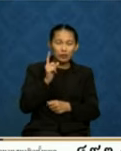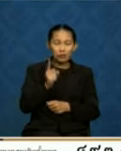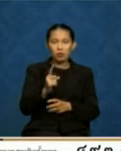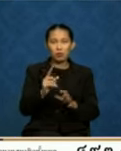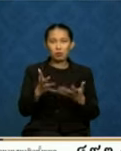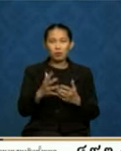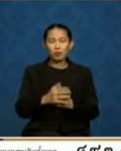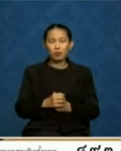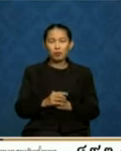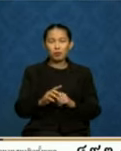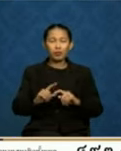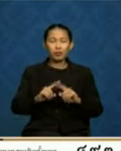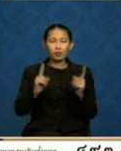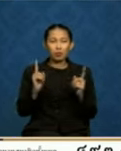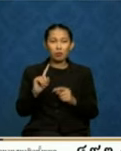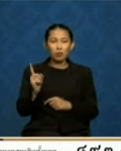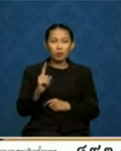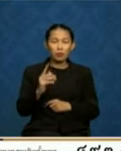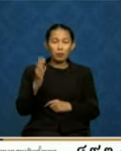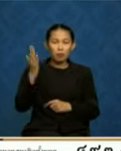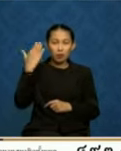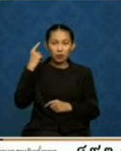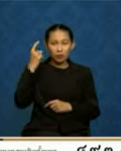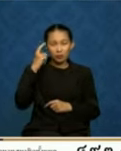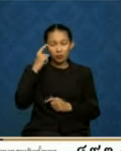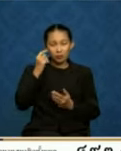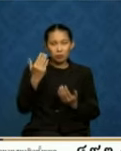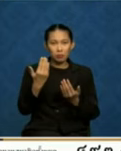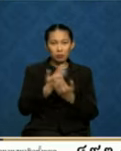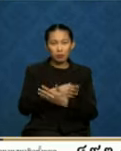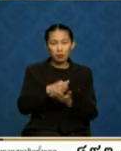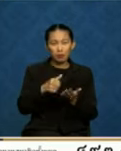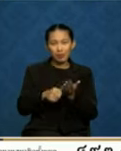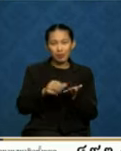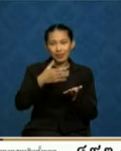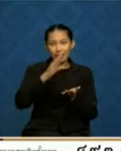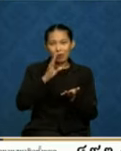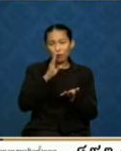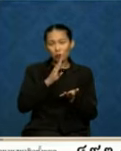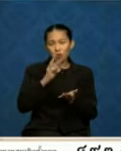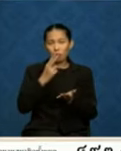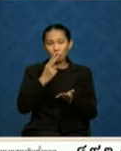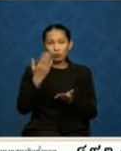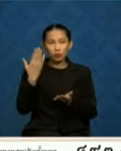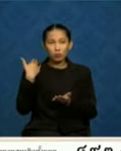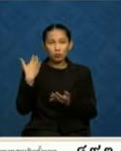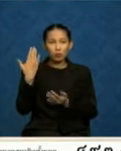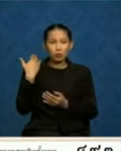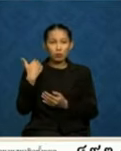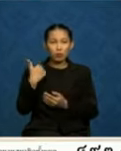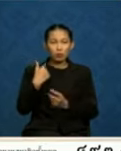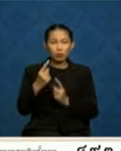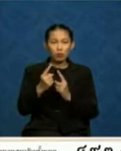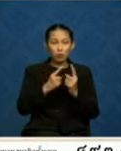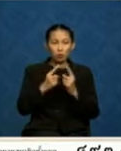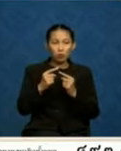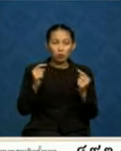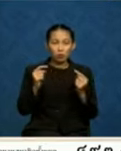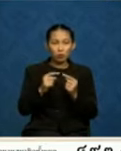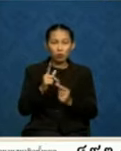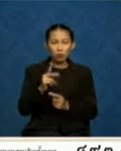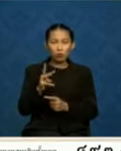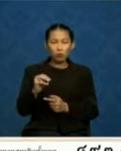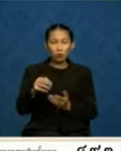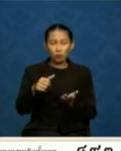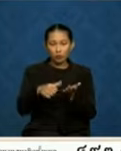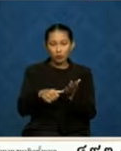จริงด้วยแต่เดิมแนวคิดการปรับภาษีสัมปทานมิตรเนี่ยผมได้มีโอกาสได้คุยกับทาง กรมสรรพสามิตนะครับก็บ